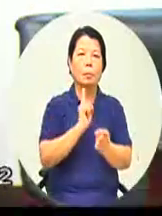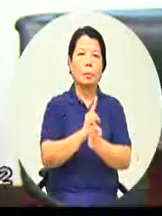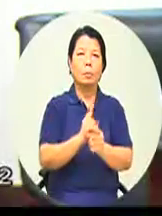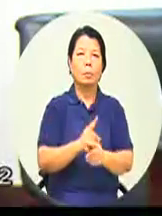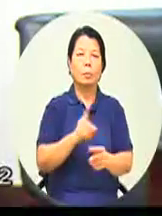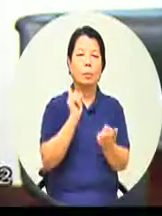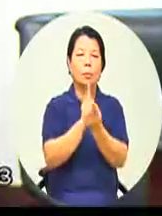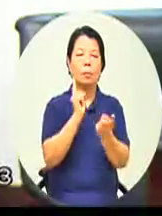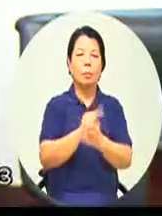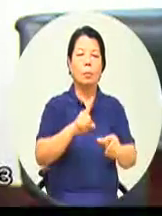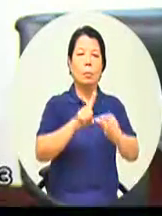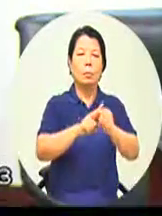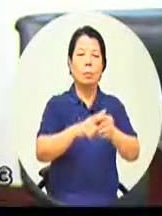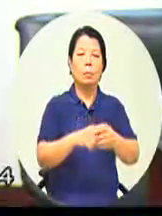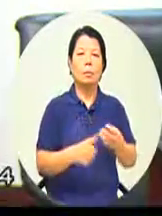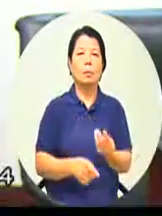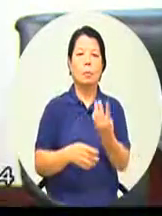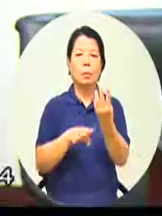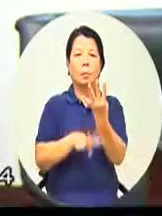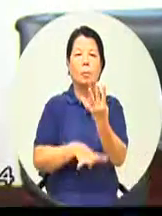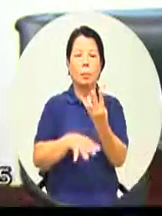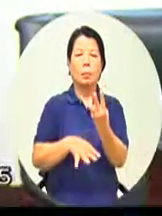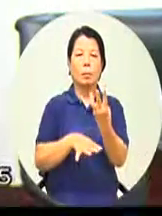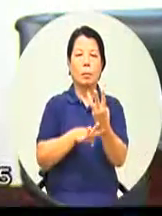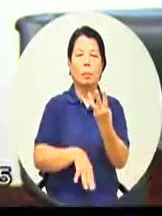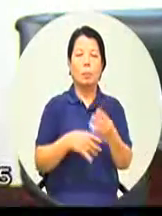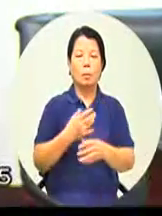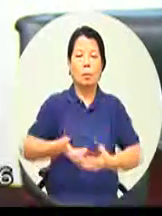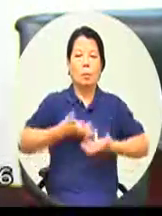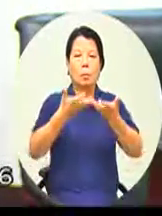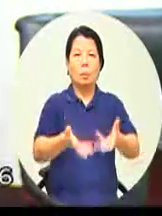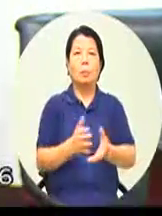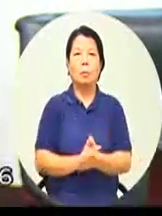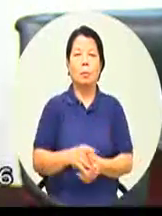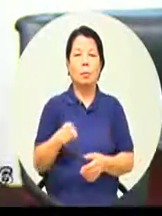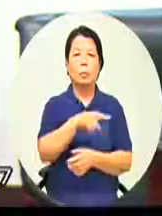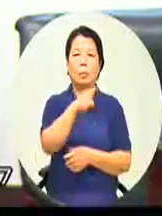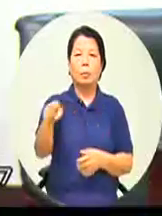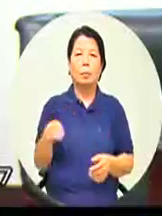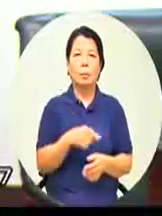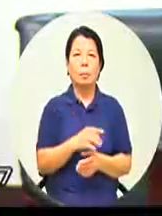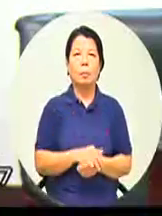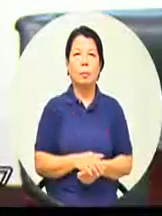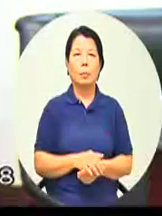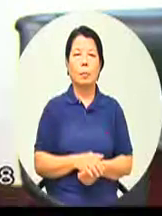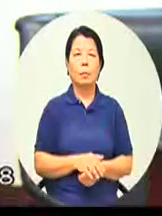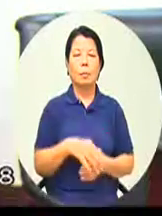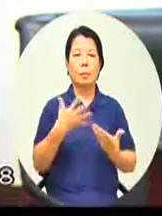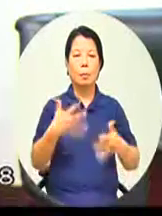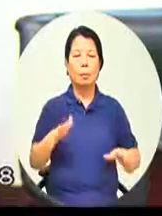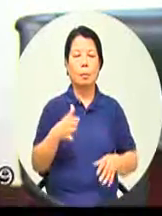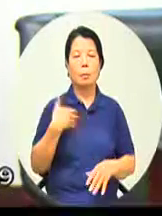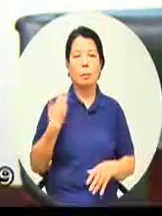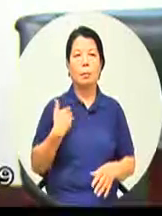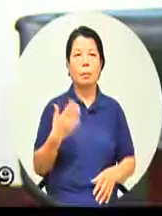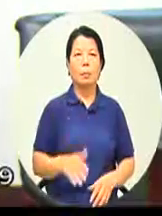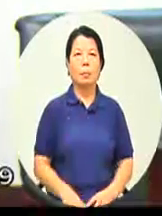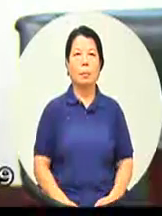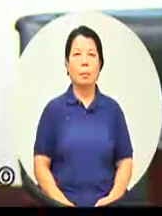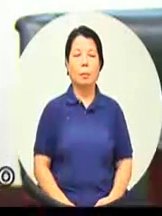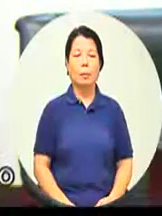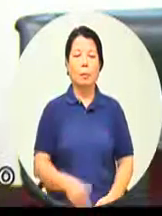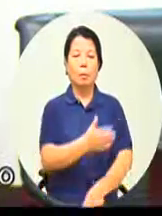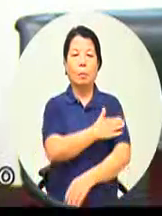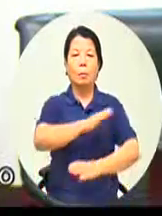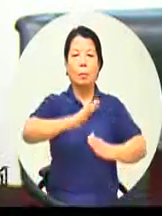的招生的付出，他付出有可能我们每个人。这人无去了解，了解到咱的陈